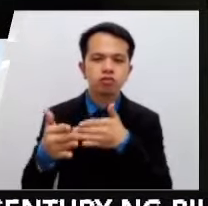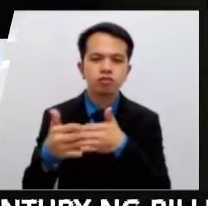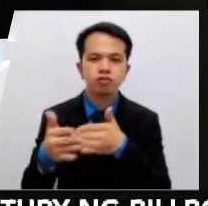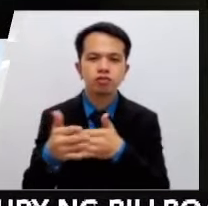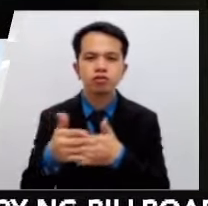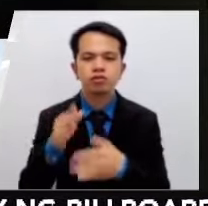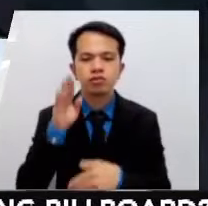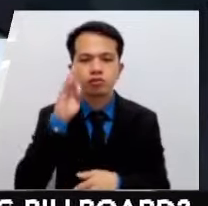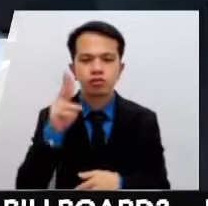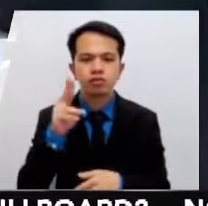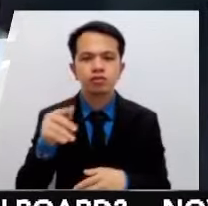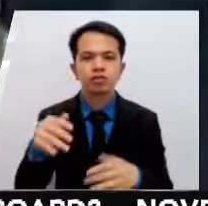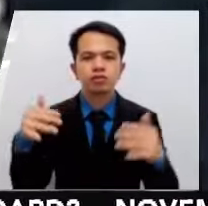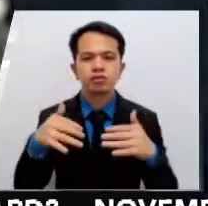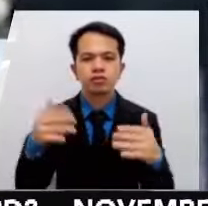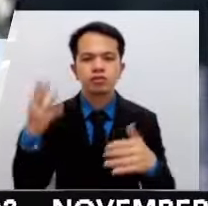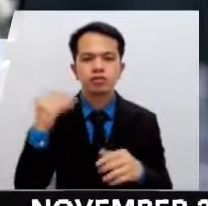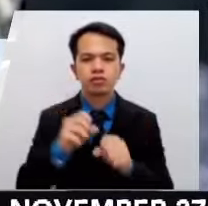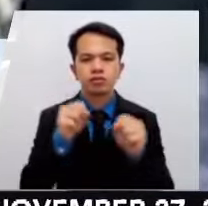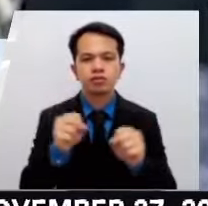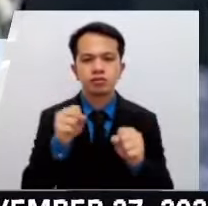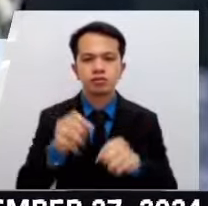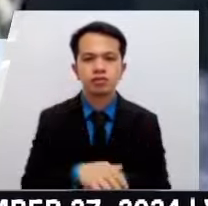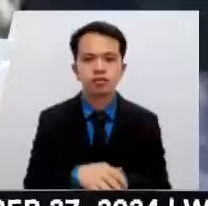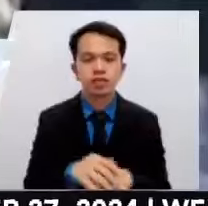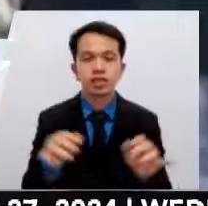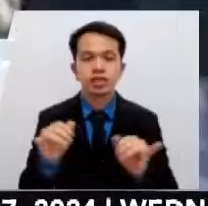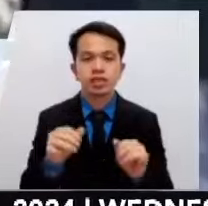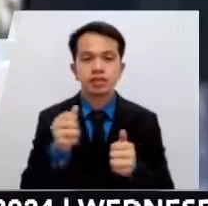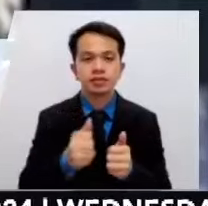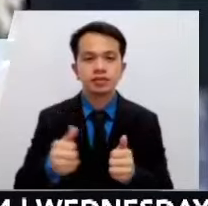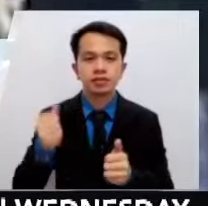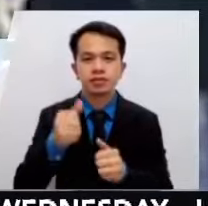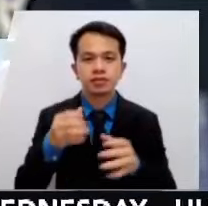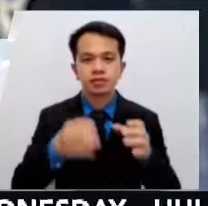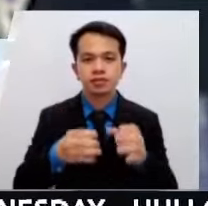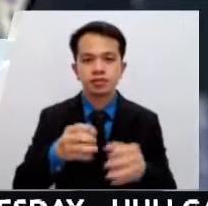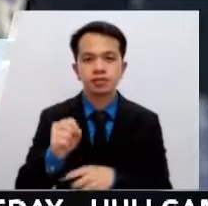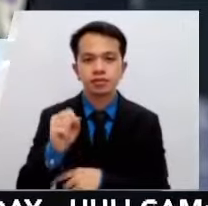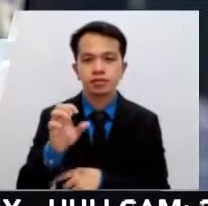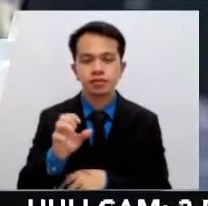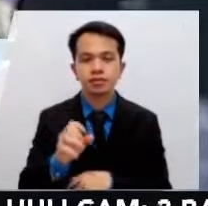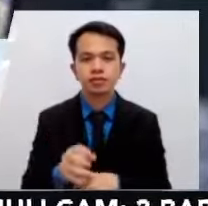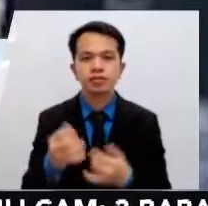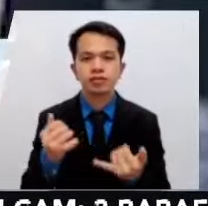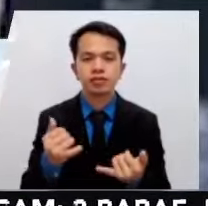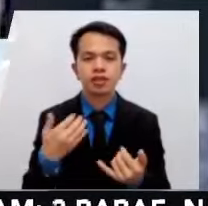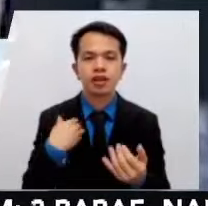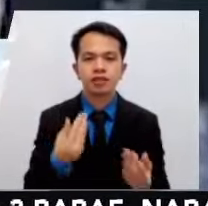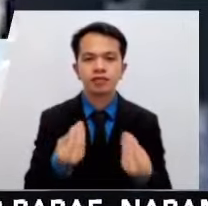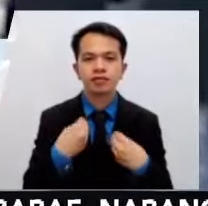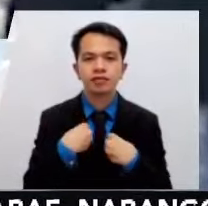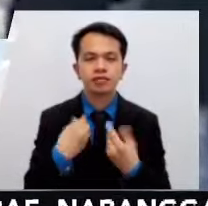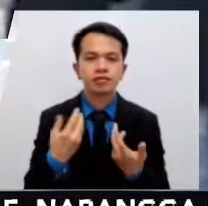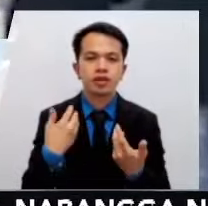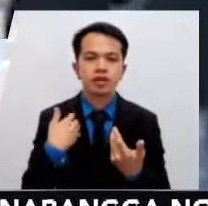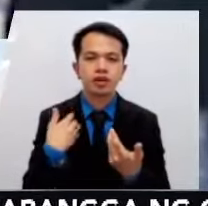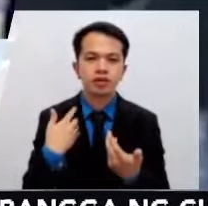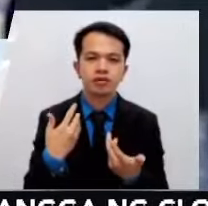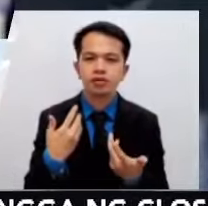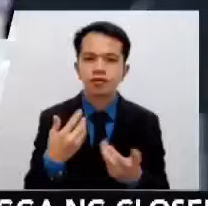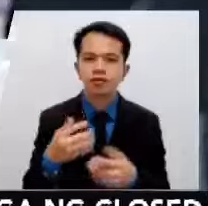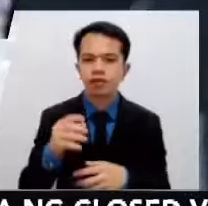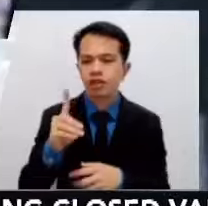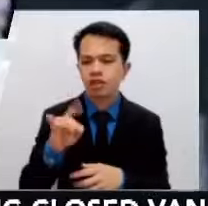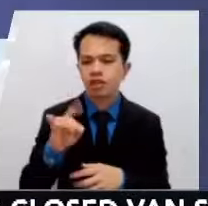Sabado. Kinumpirma rin ng Supreme Court o SC kahapon na nakatanggap sila ng anonymous disbarment complaint laban kay